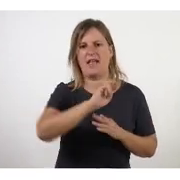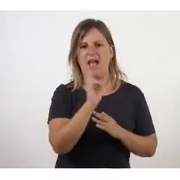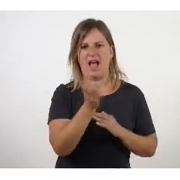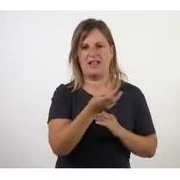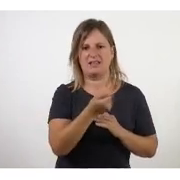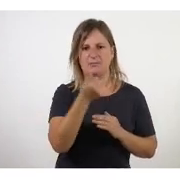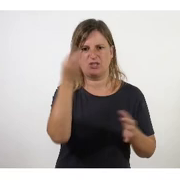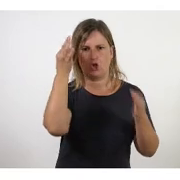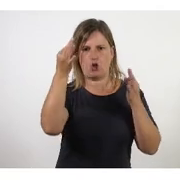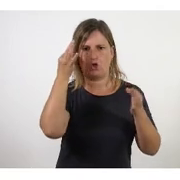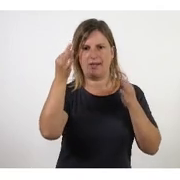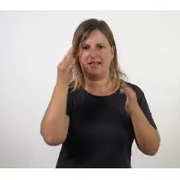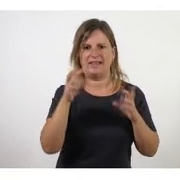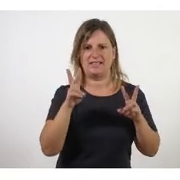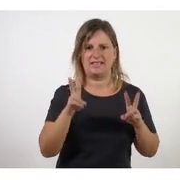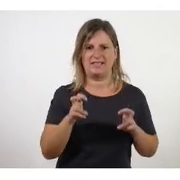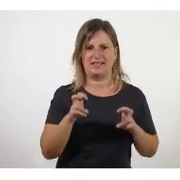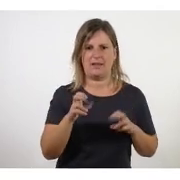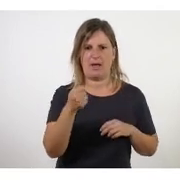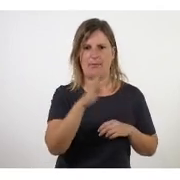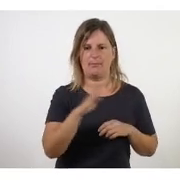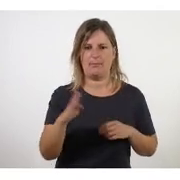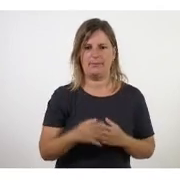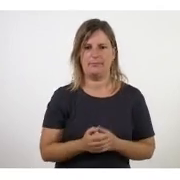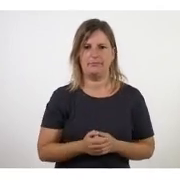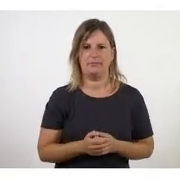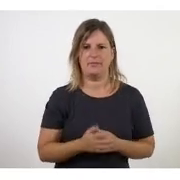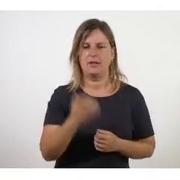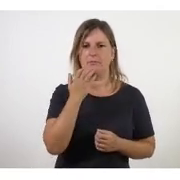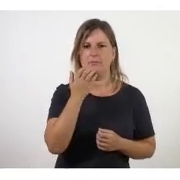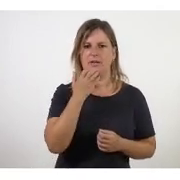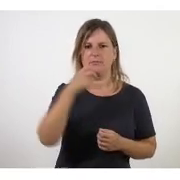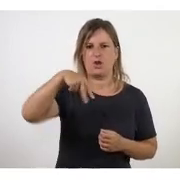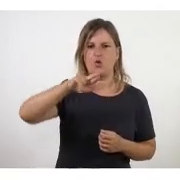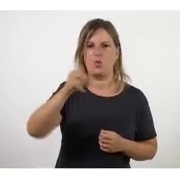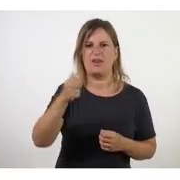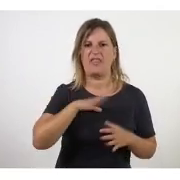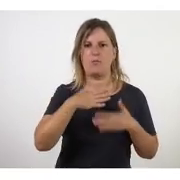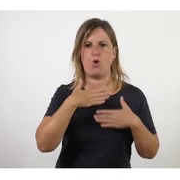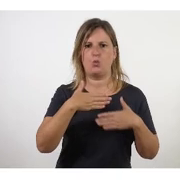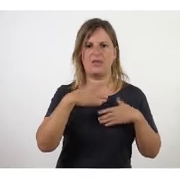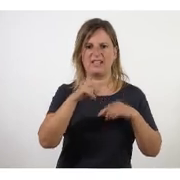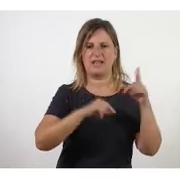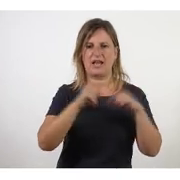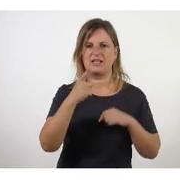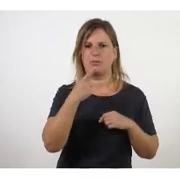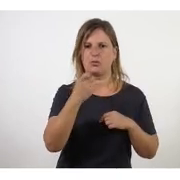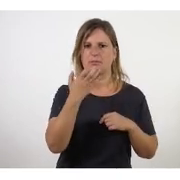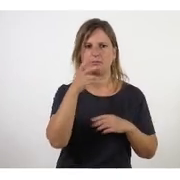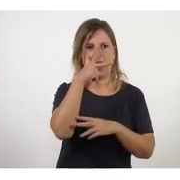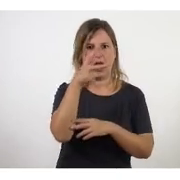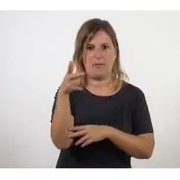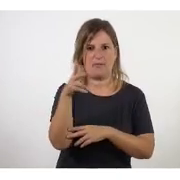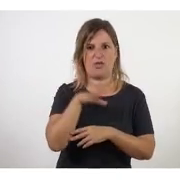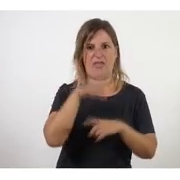més concretes sobre l'aplicació. Mira, per exemple, la Núria de Voluntaris de la Caixa ens pregunta que si fem vídeos amb